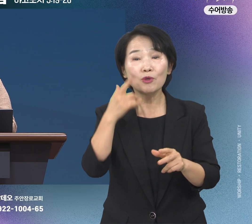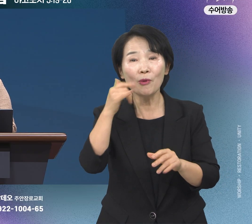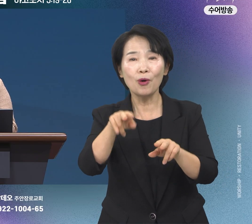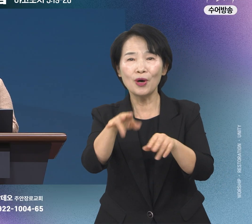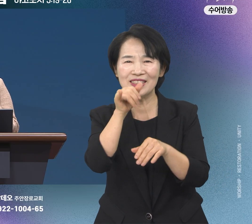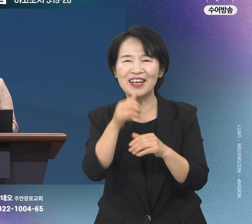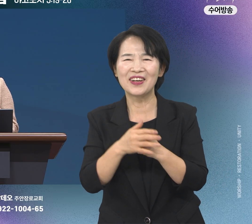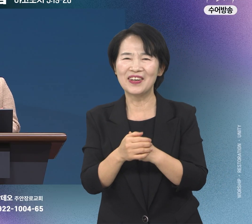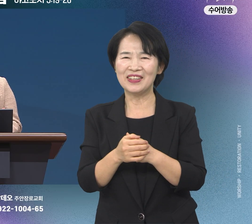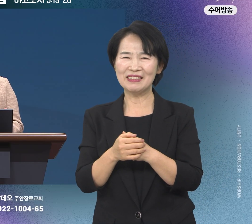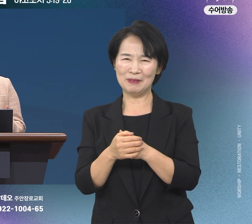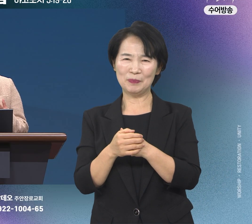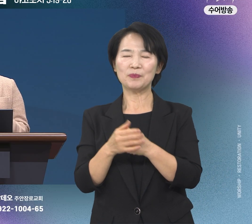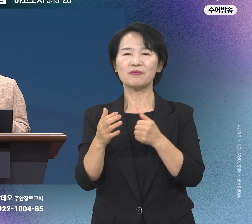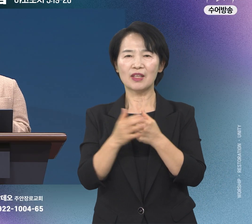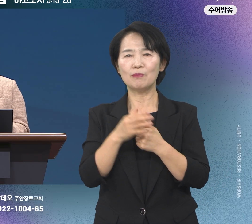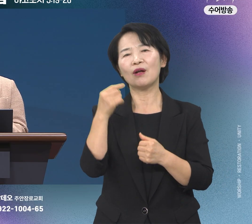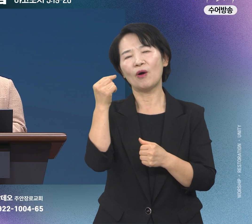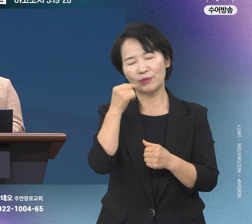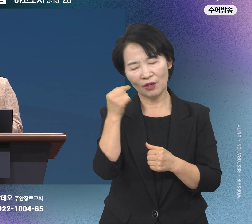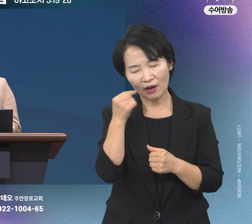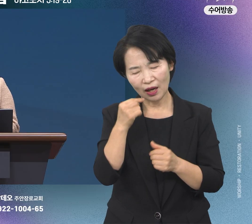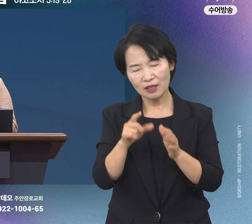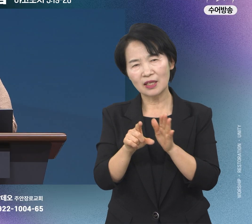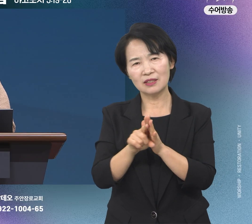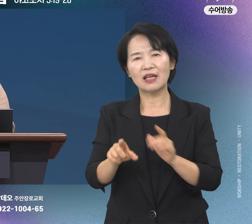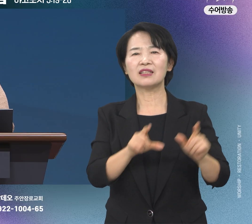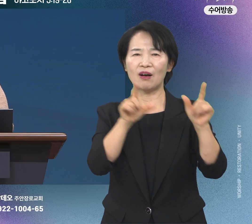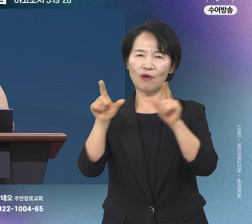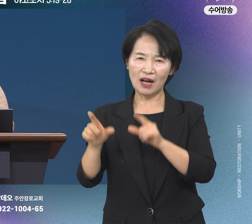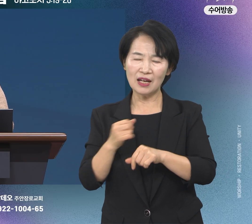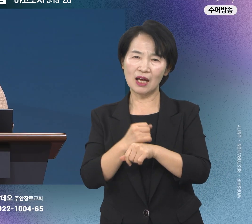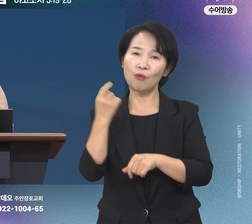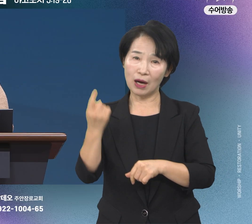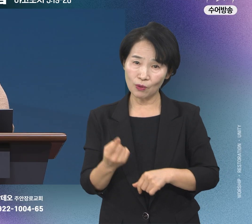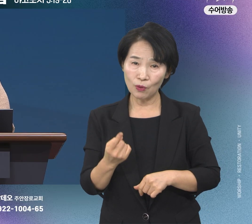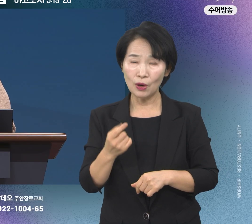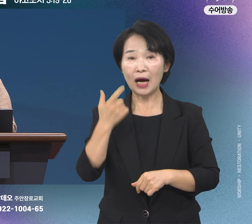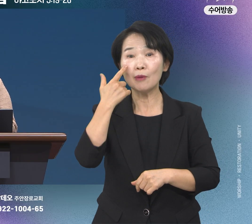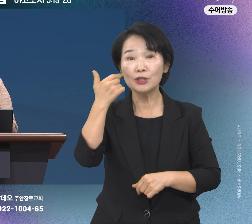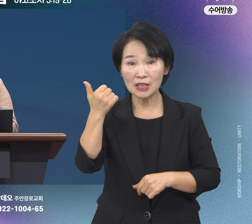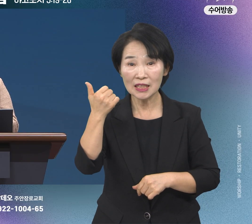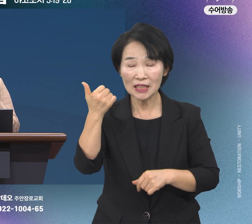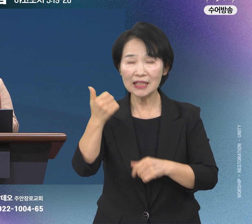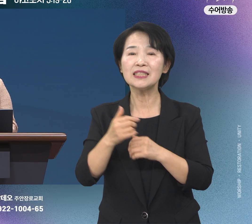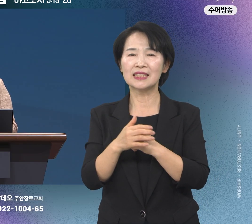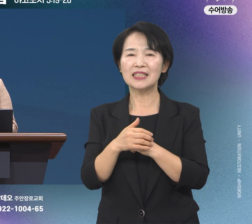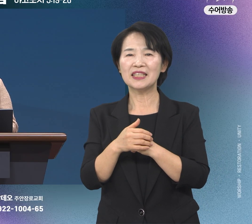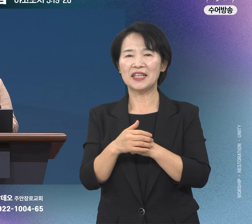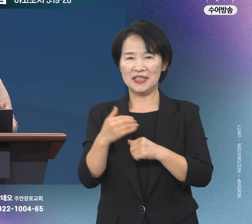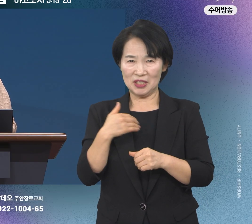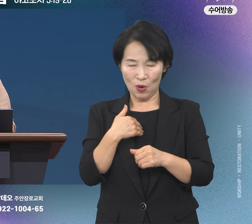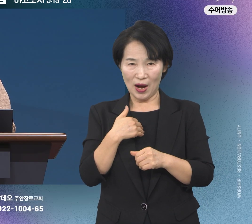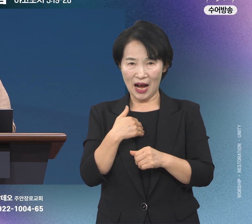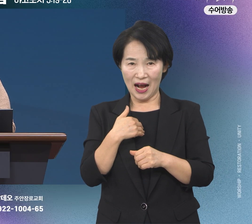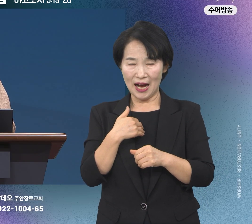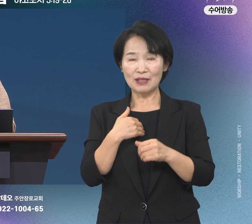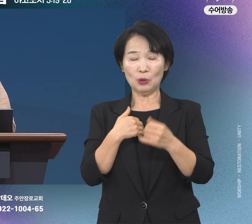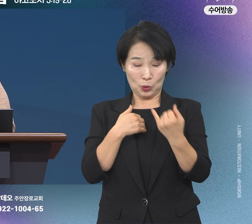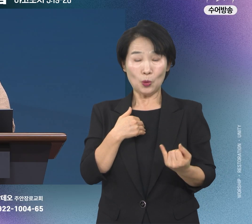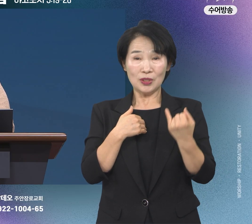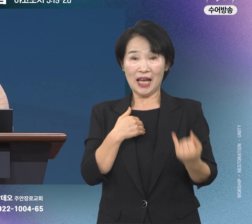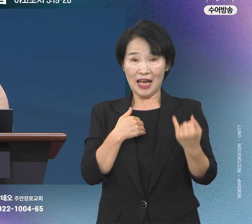그만큼 굉장히 엄격하게 자랐습니다. 항상 아빠는 늘 아침을 저 소영이와